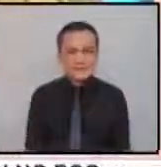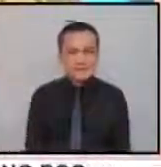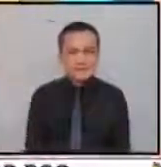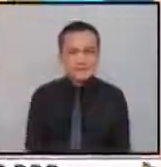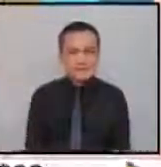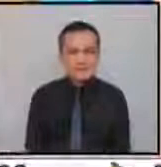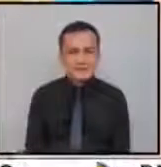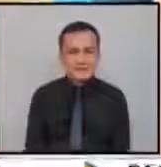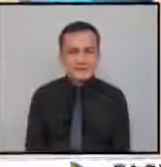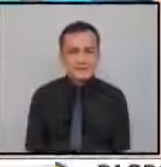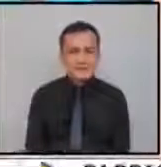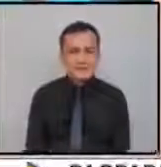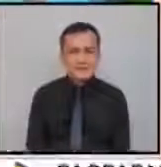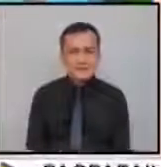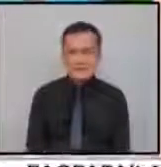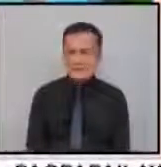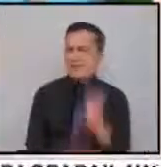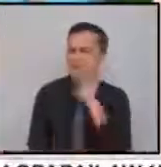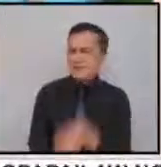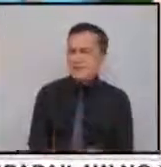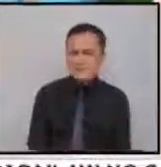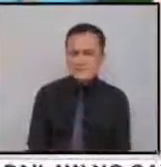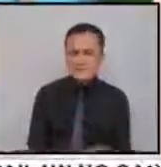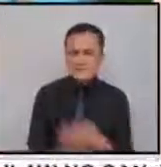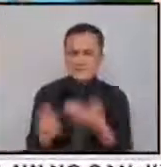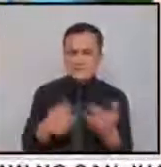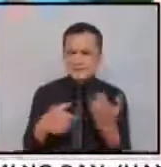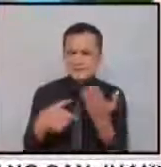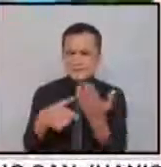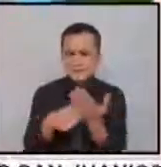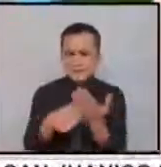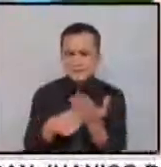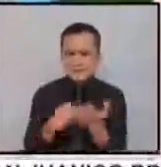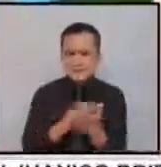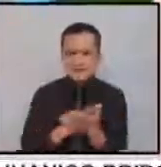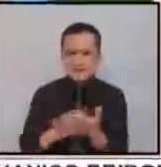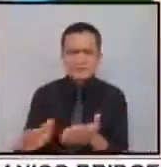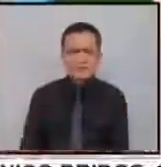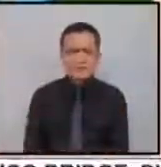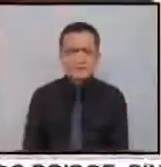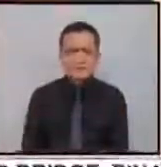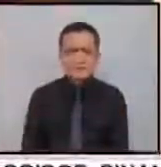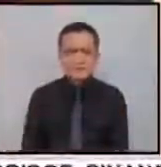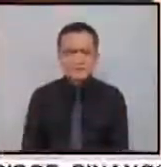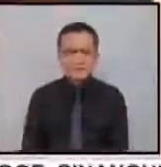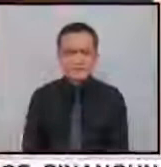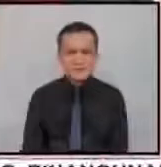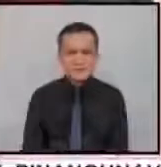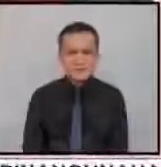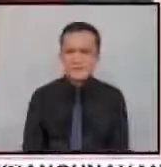Ayan, oh. Ano ba yan? Minsan magdala ka ng stapler na mais ayos. Oh. Ano ba yan?